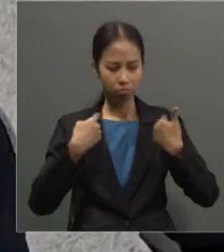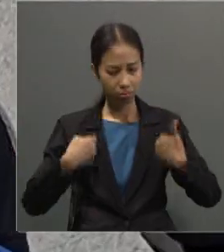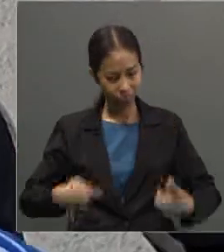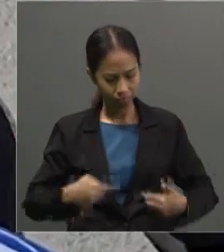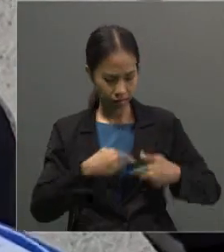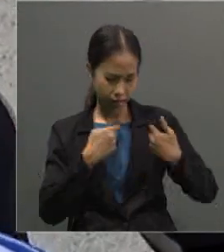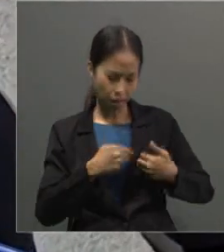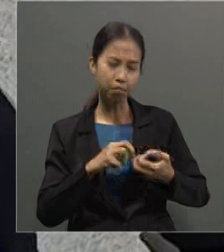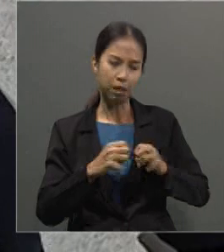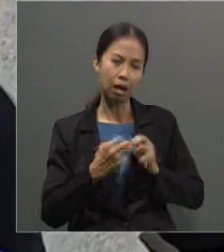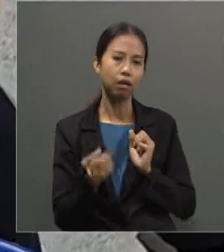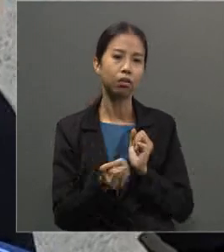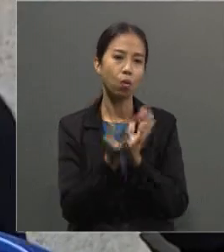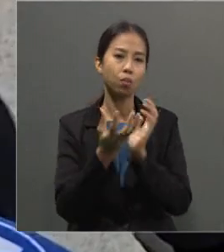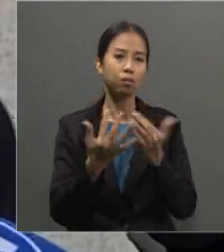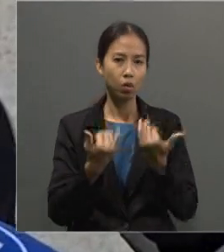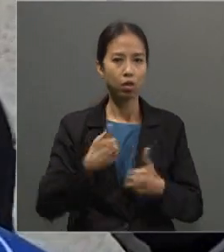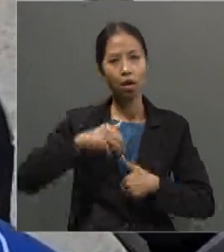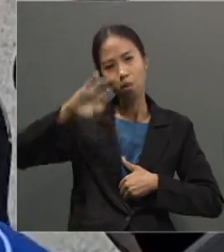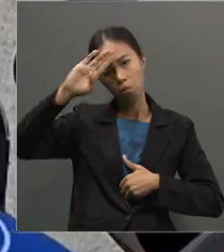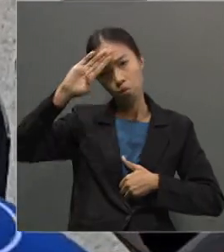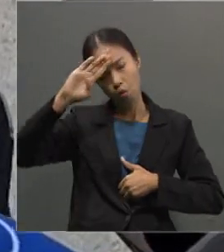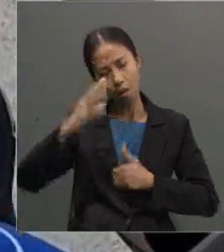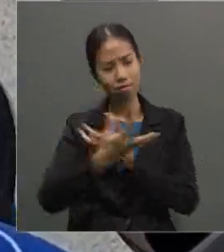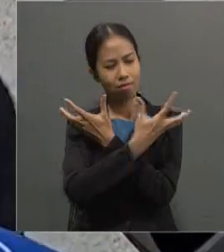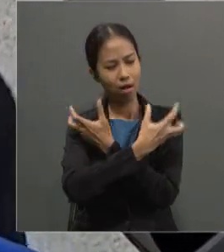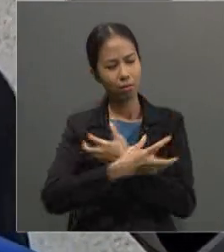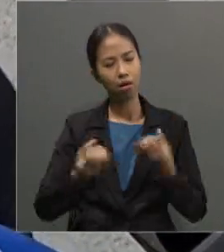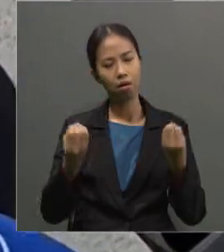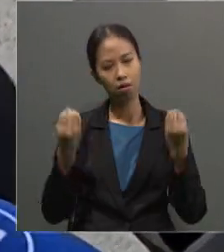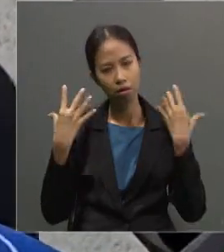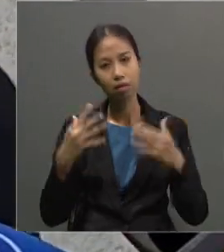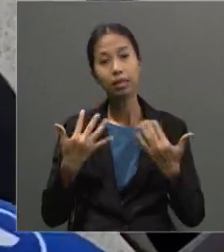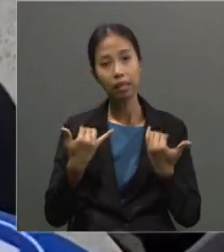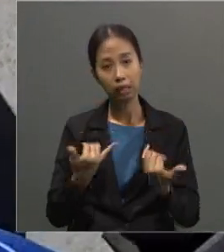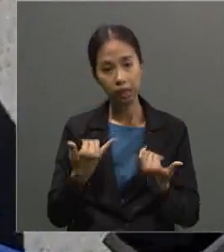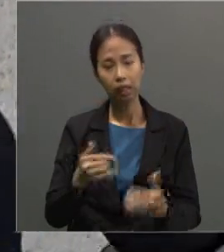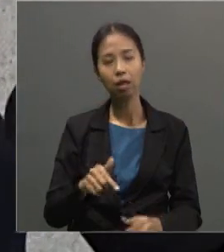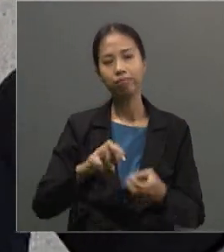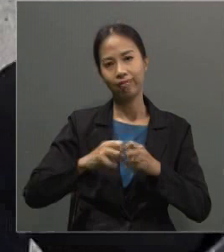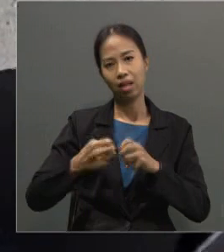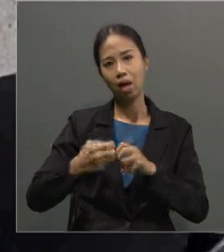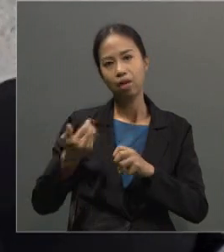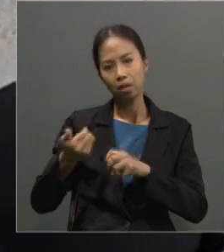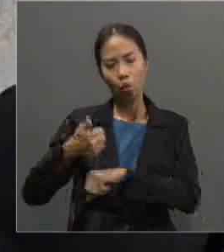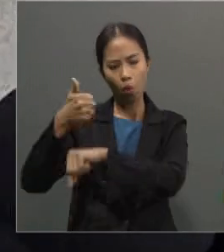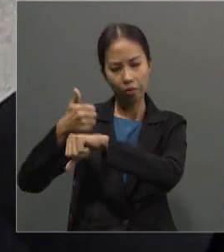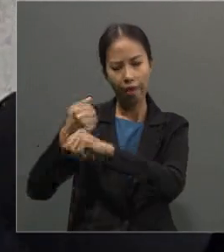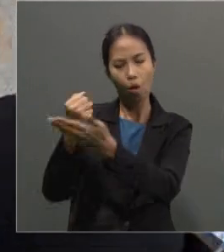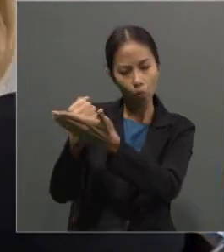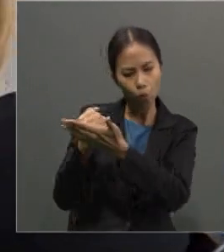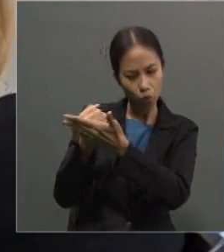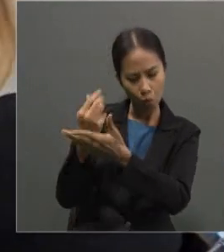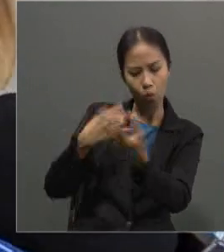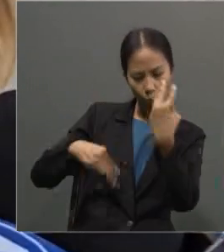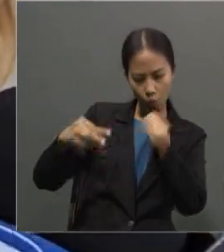ภาพจิตใจค่ะตัวเองตอนนี้ก็ป่วยเป็นกล้ามเนื้ออ่อนแรงพร้อมกับบอกด้วยว่าตั้งแต่เกิดเรื่องเนี่ยนายให้การดูแลตนเองแล้วก็ครอบครัวมา